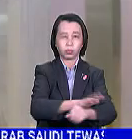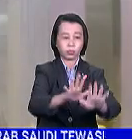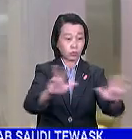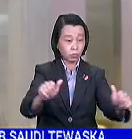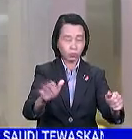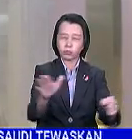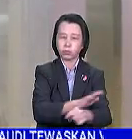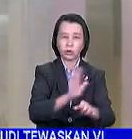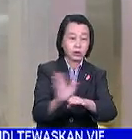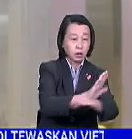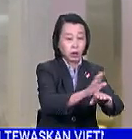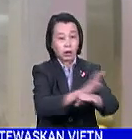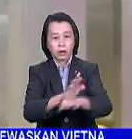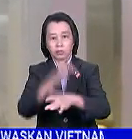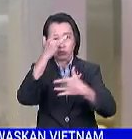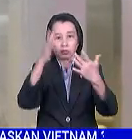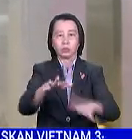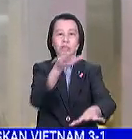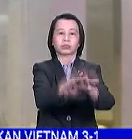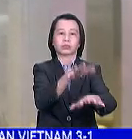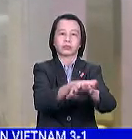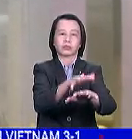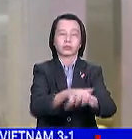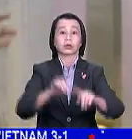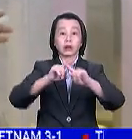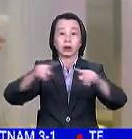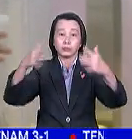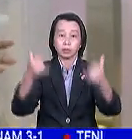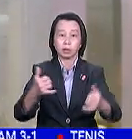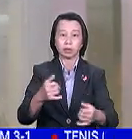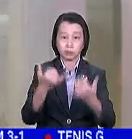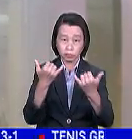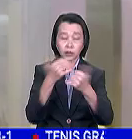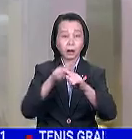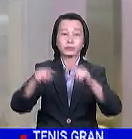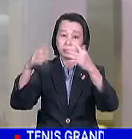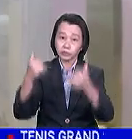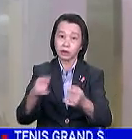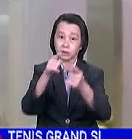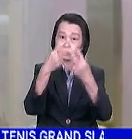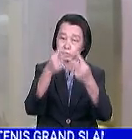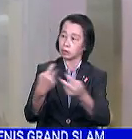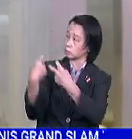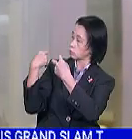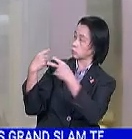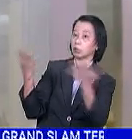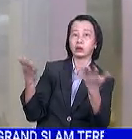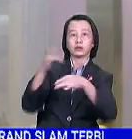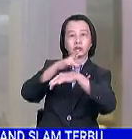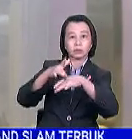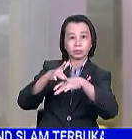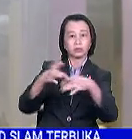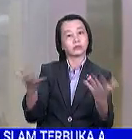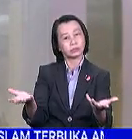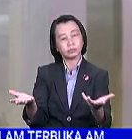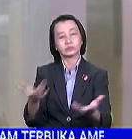dan juga pesakit COVID-19. Tetapi kini seperti mana anda dapat lihat sendiri, wad kecemasan ini lengang.